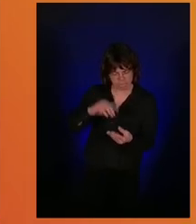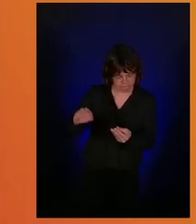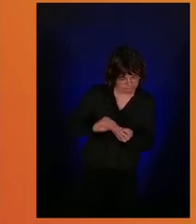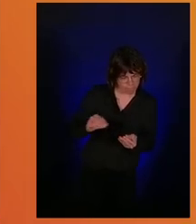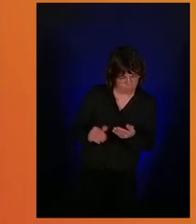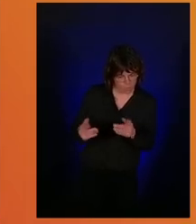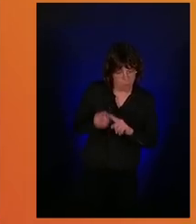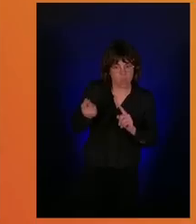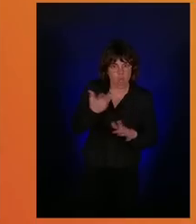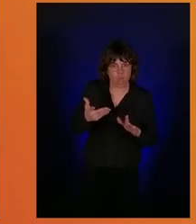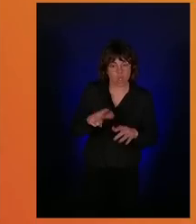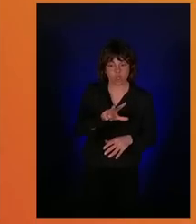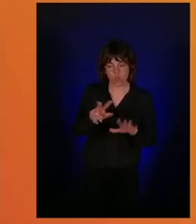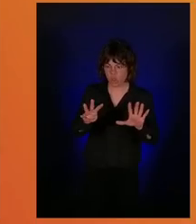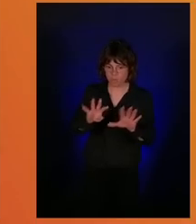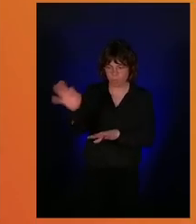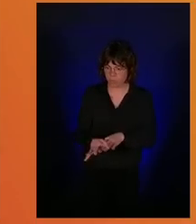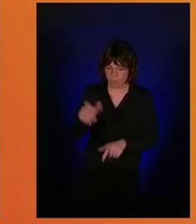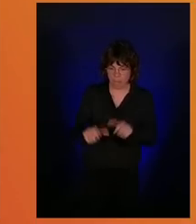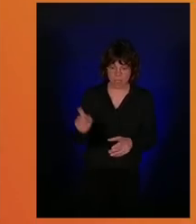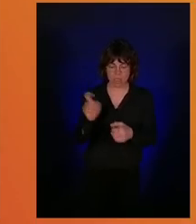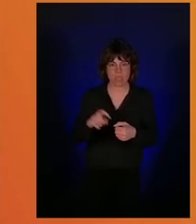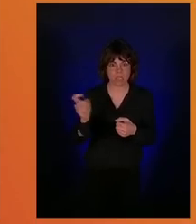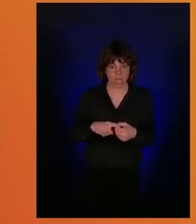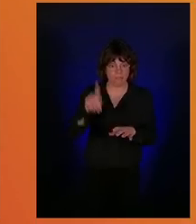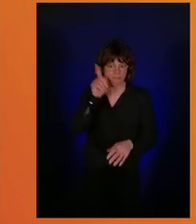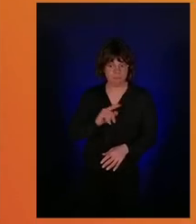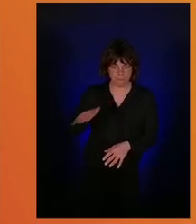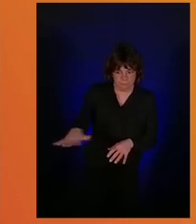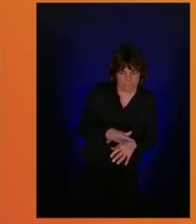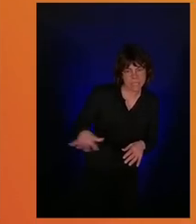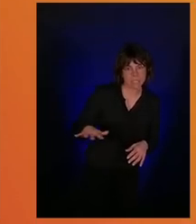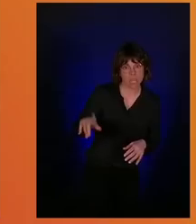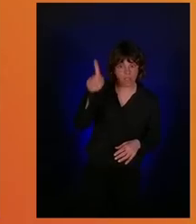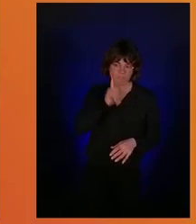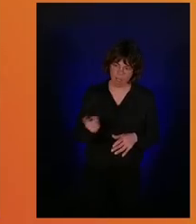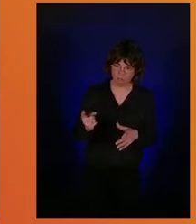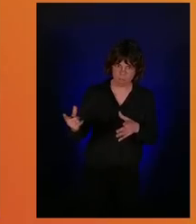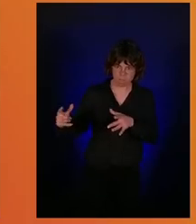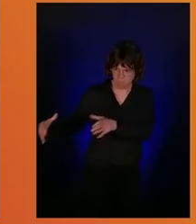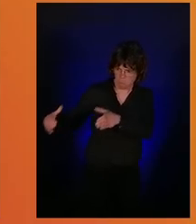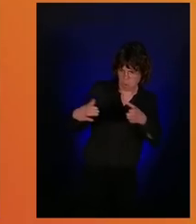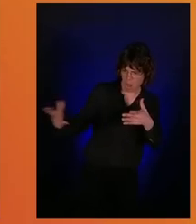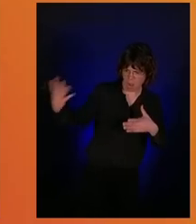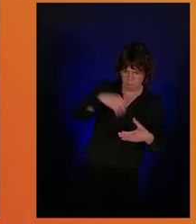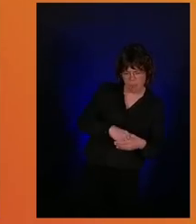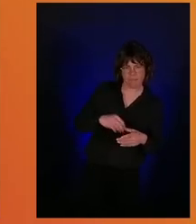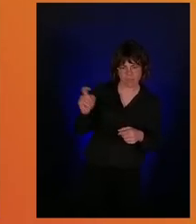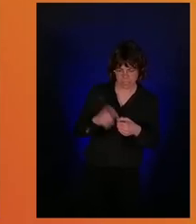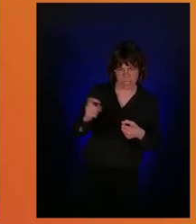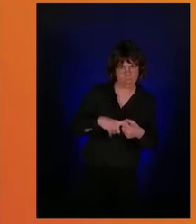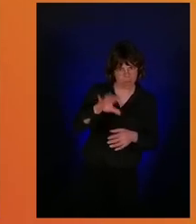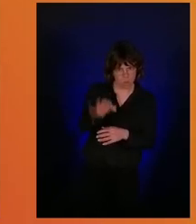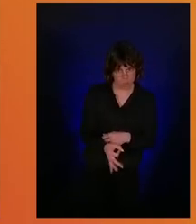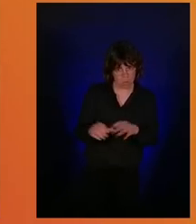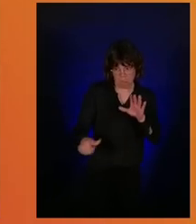aujourd'hui, 39% des syndiqués sont des femmes. Les femmes rejoignent en masse nos syndicats. Elles